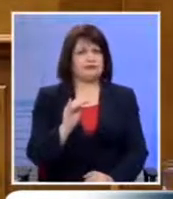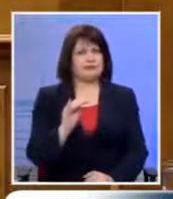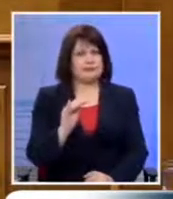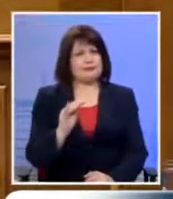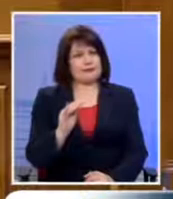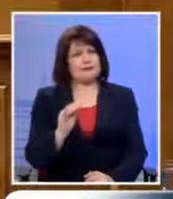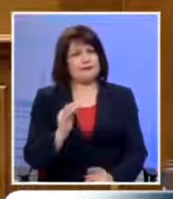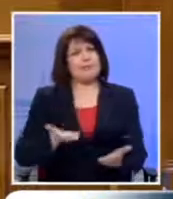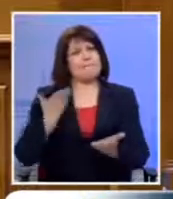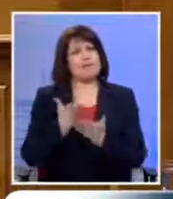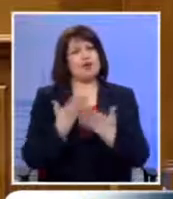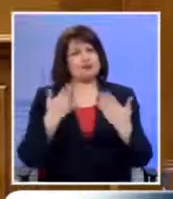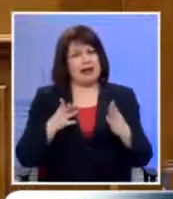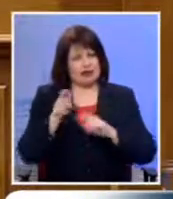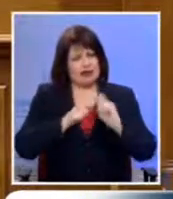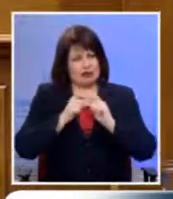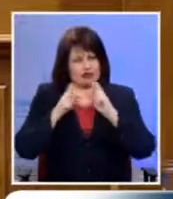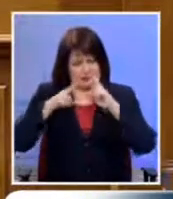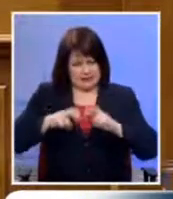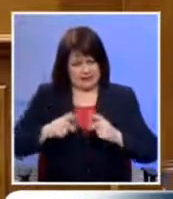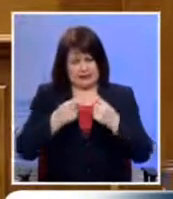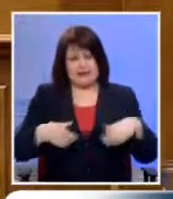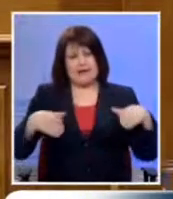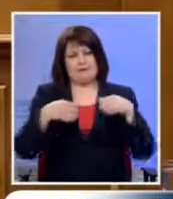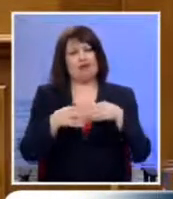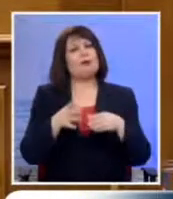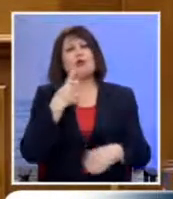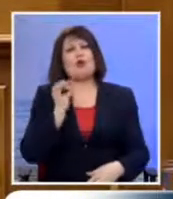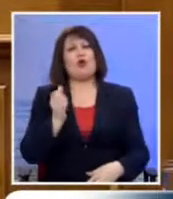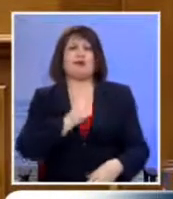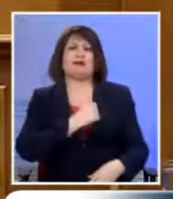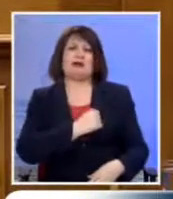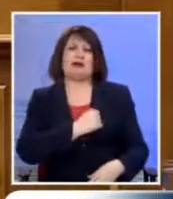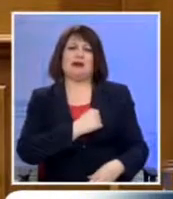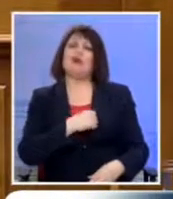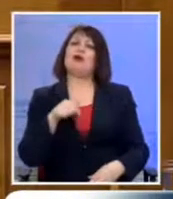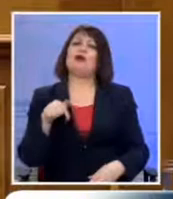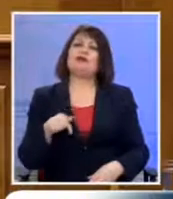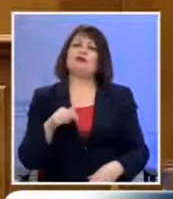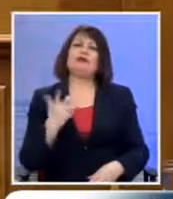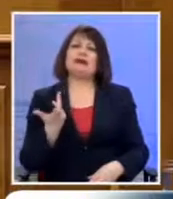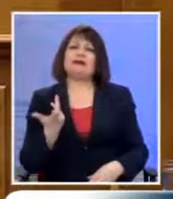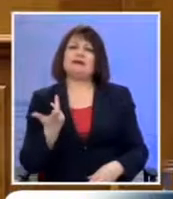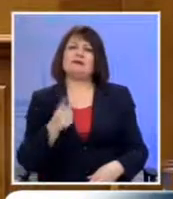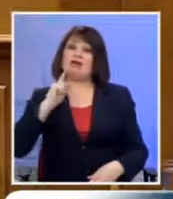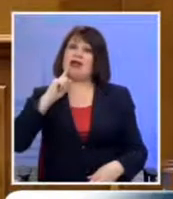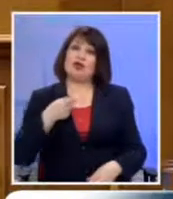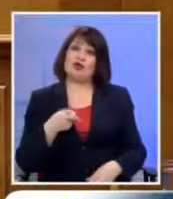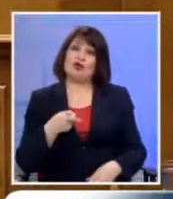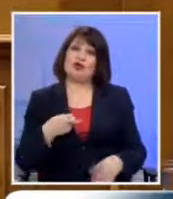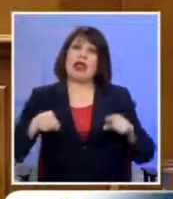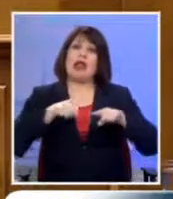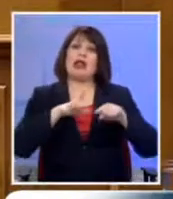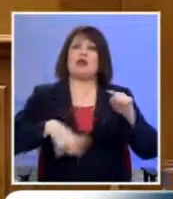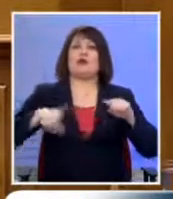έχουμε καταθέσει την πρόταση για την Εξεταστική Επιτροπή, διότι πιστεύουμε ότι αυτό είναι μια εντολή του ελληνικού